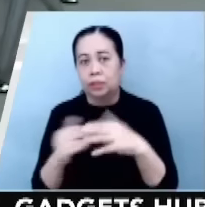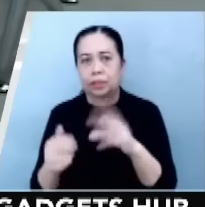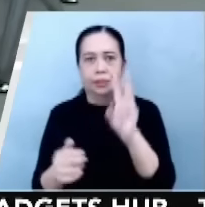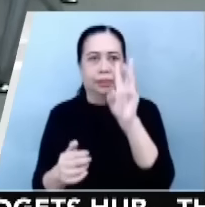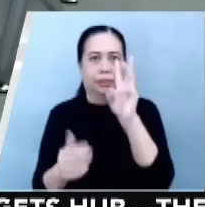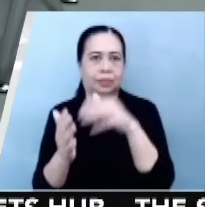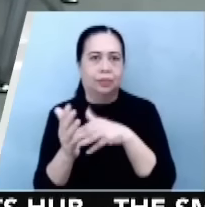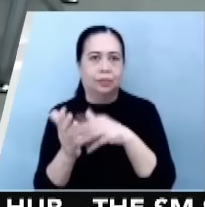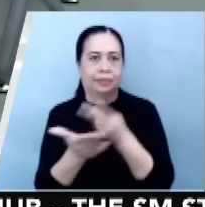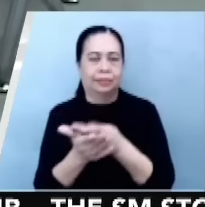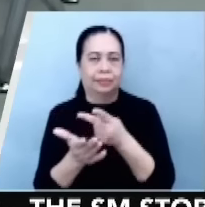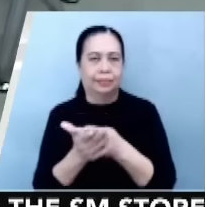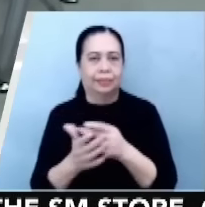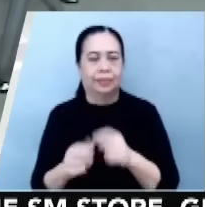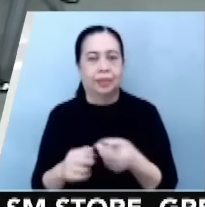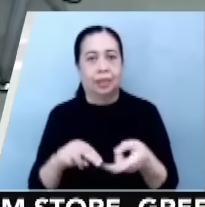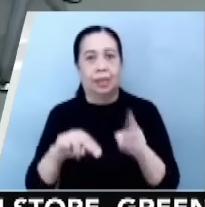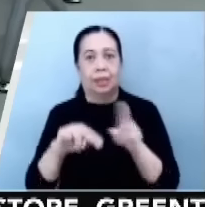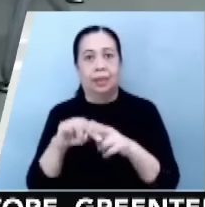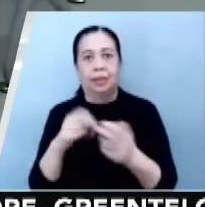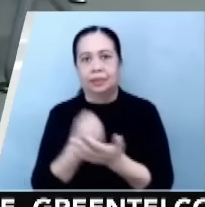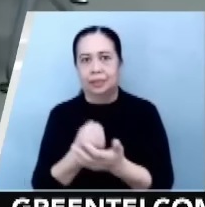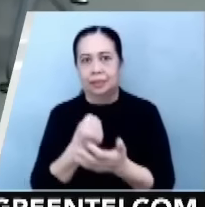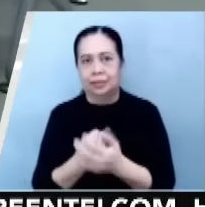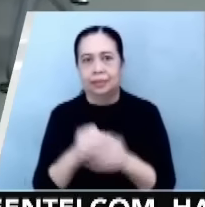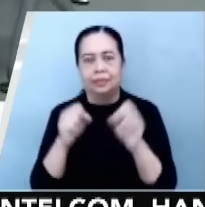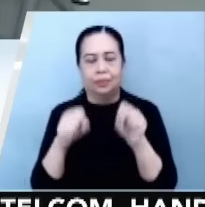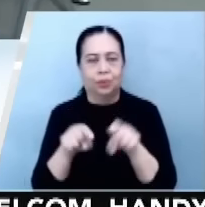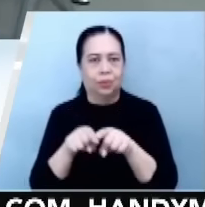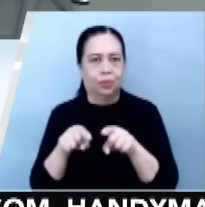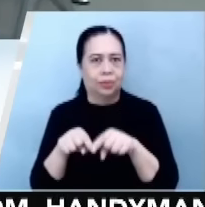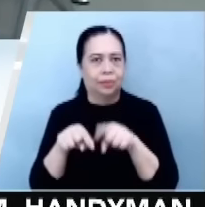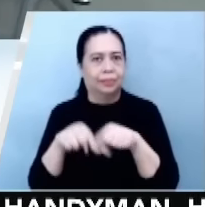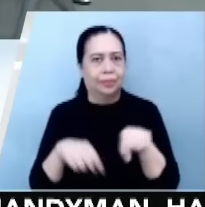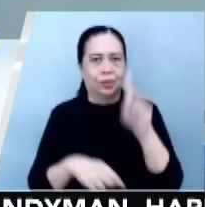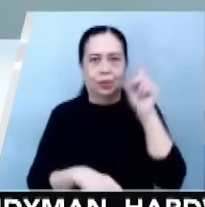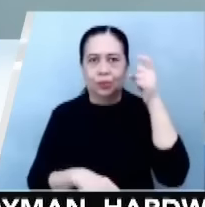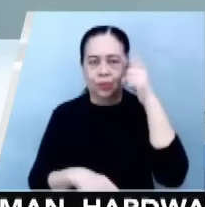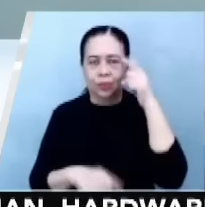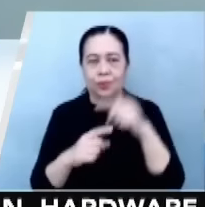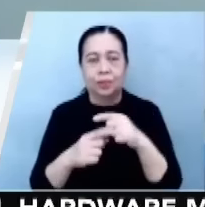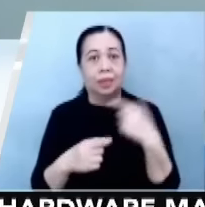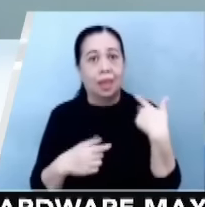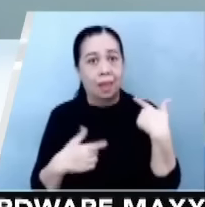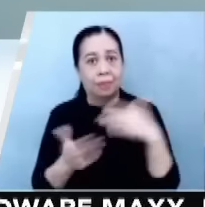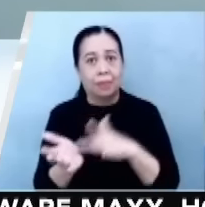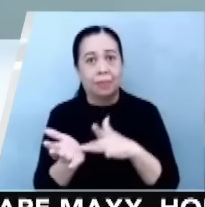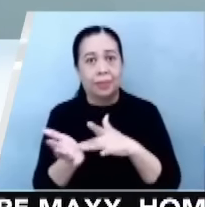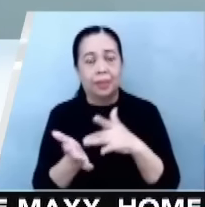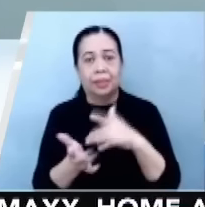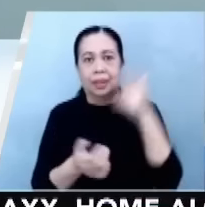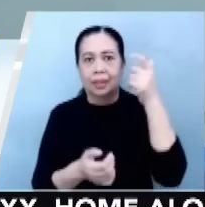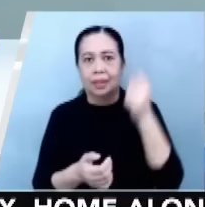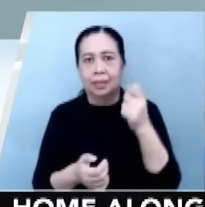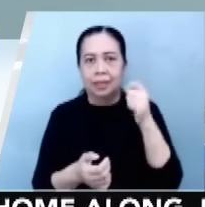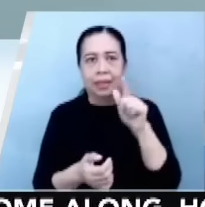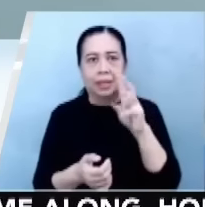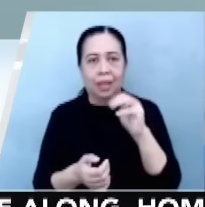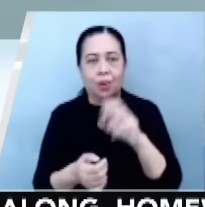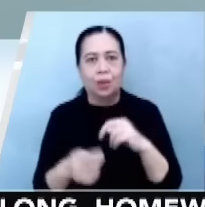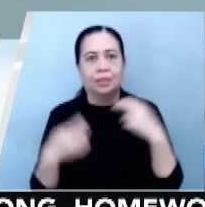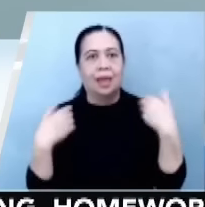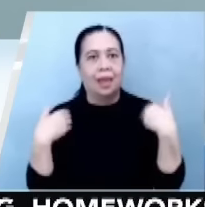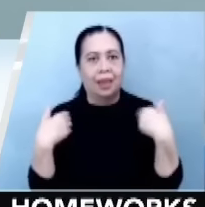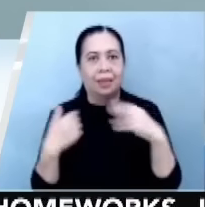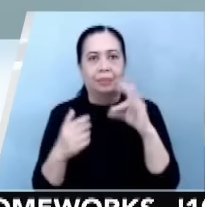At bukod sa taas sahod, maasahan na rin daw ng mga kawani ng gobyerong medical allowance 7,000 piso kada taon kada empleyado